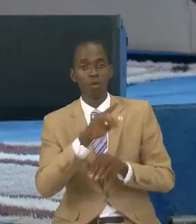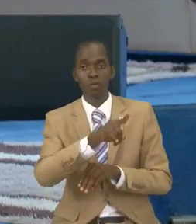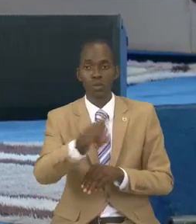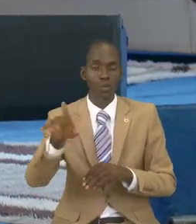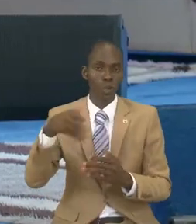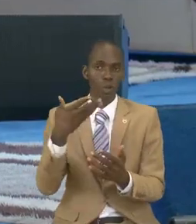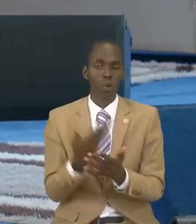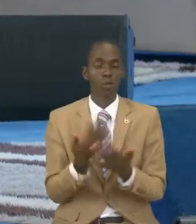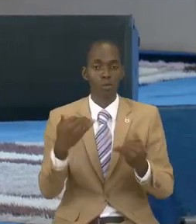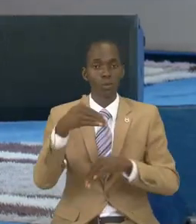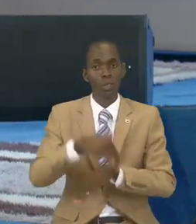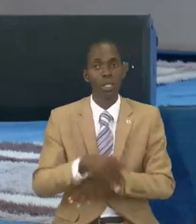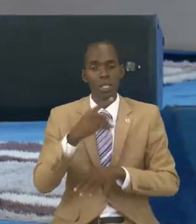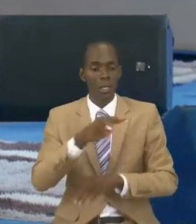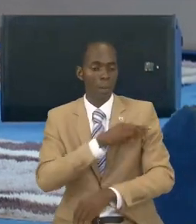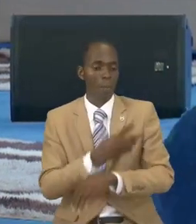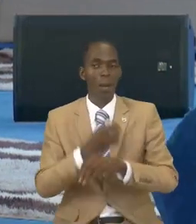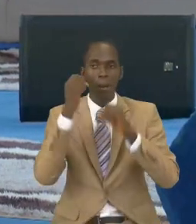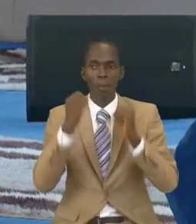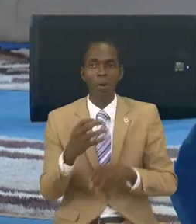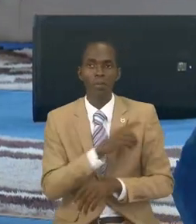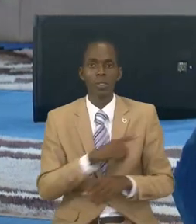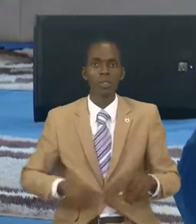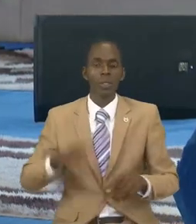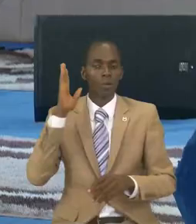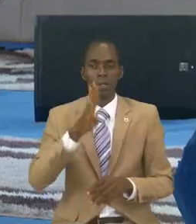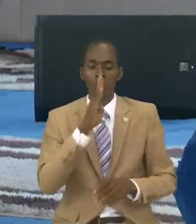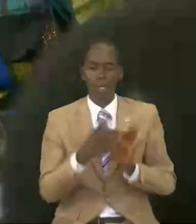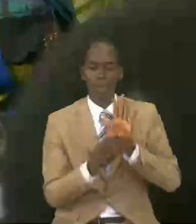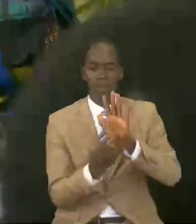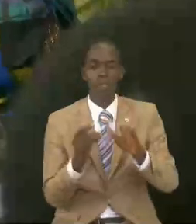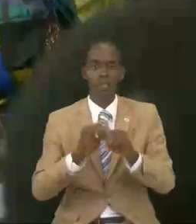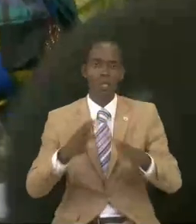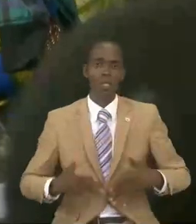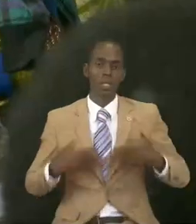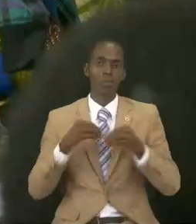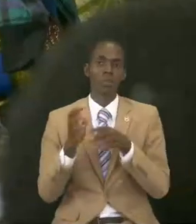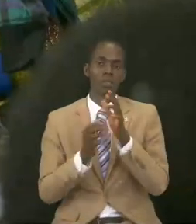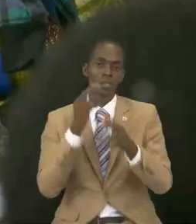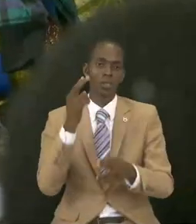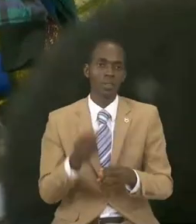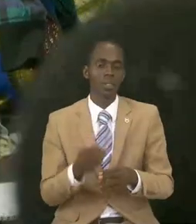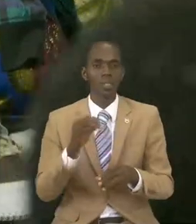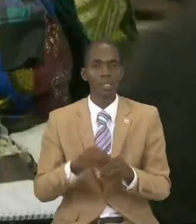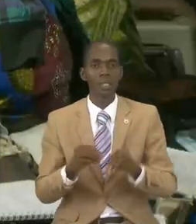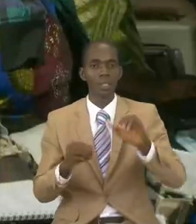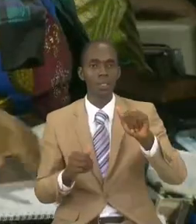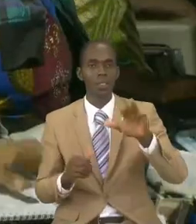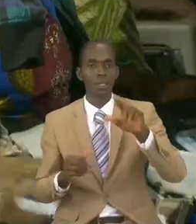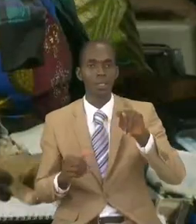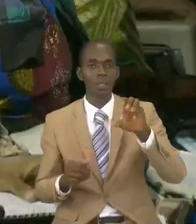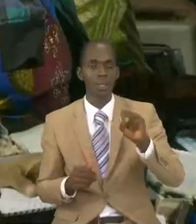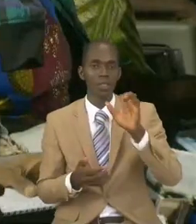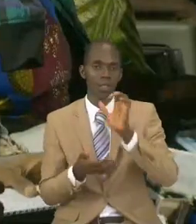En la présence de tout le monde ce soir, la grande puissance de Dieu sera démontrée dans ta vie. Voyons Actes des Apôtres,